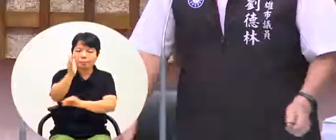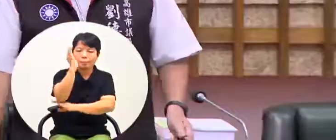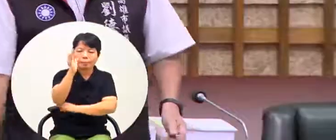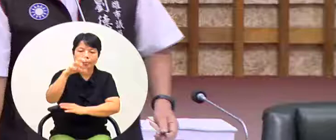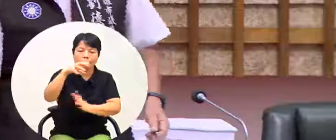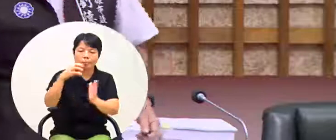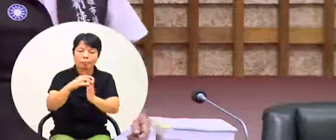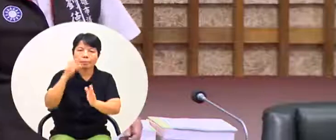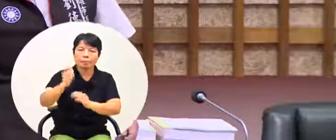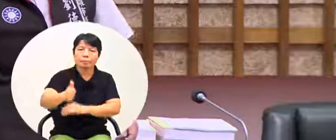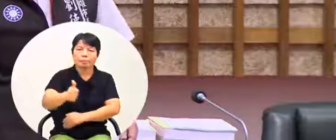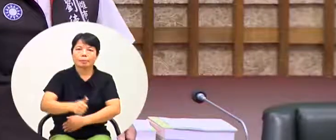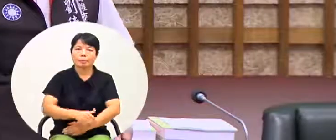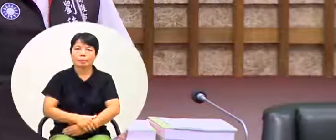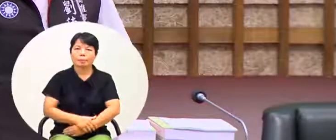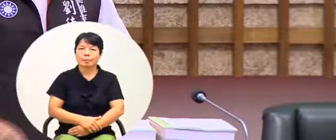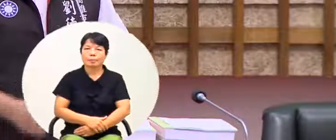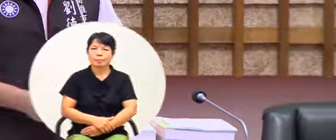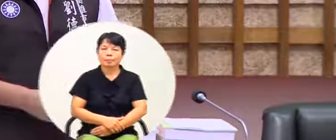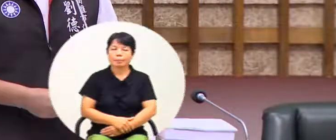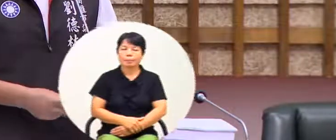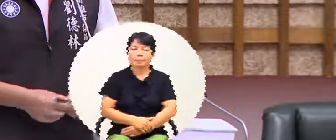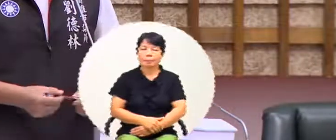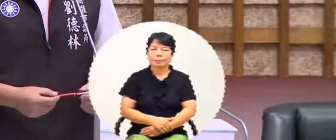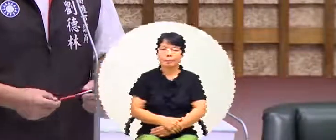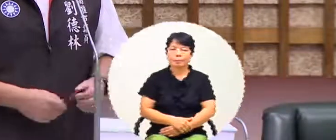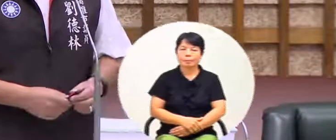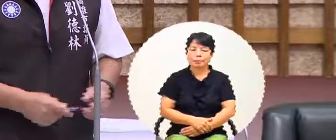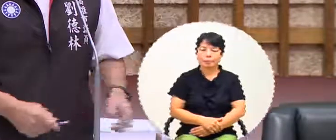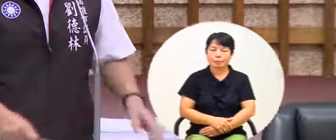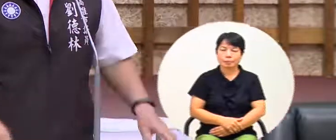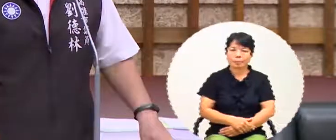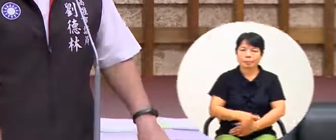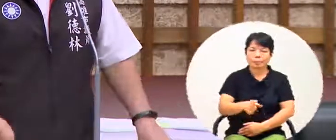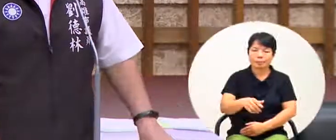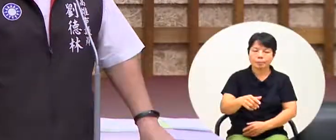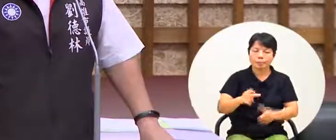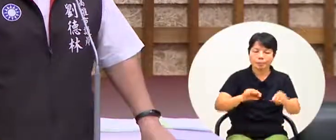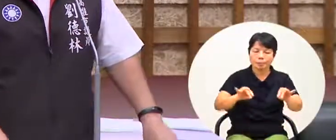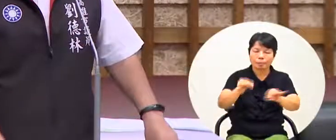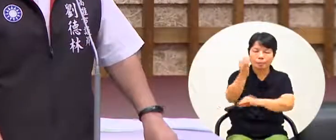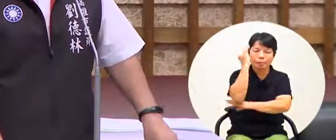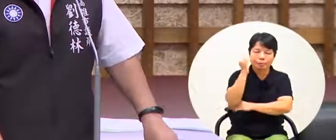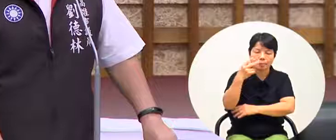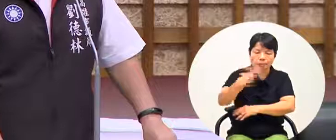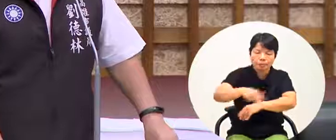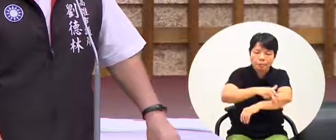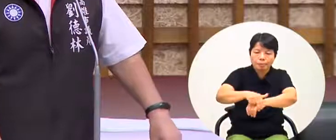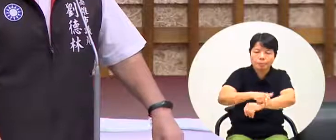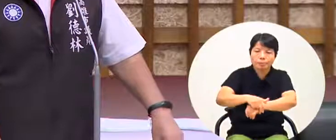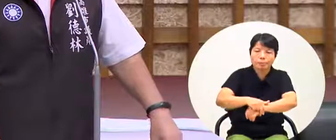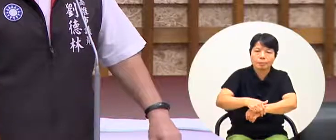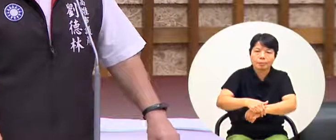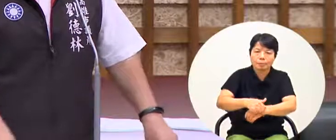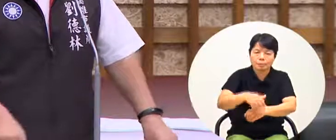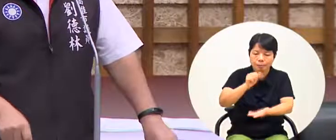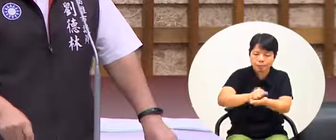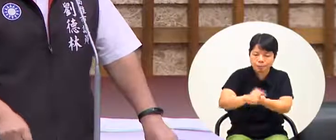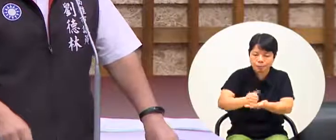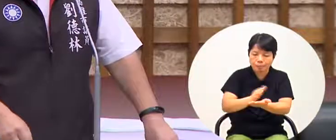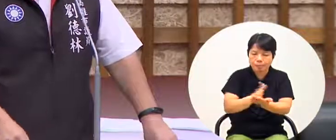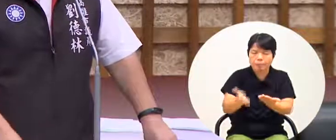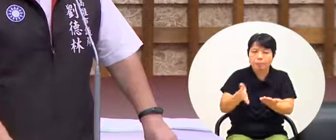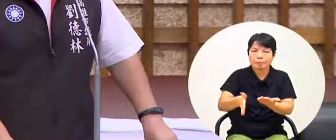局长 是， 我看到你这个地震啊，这个从化也是这么多的从化的一个基地啊，也